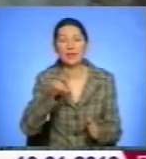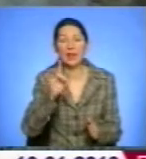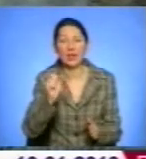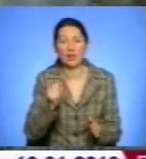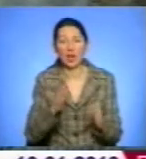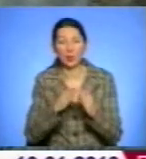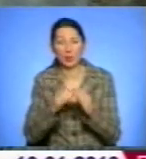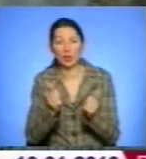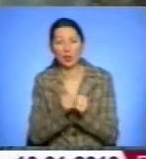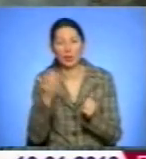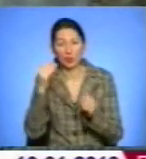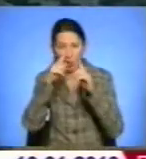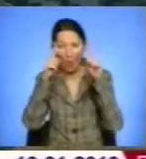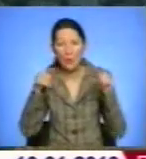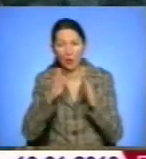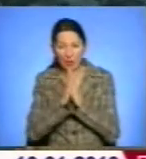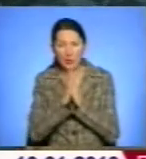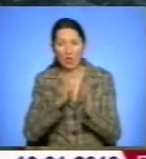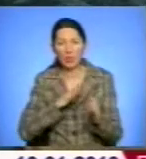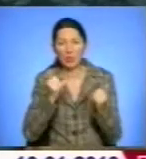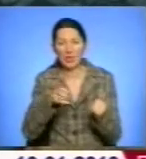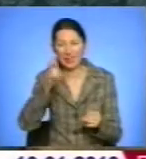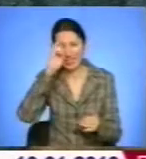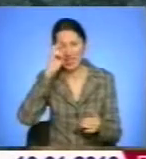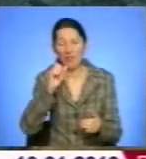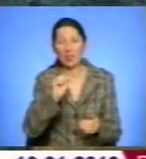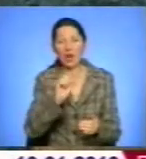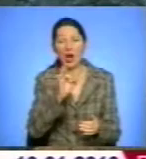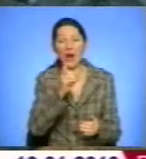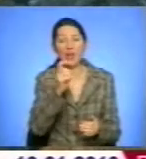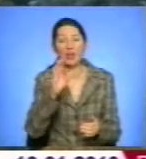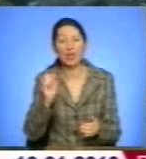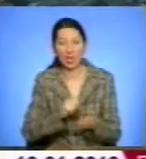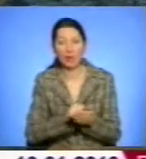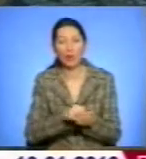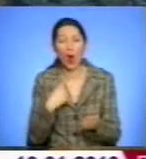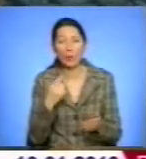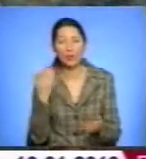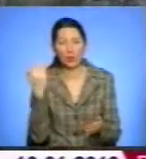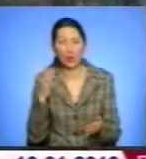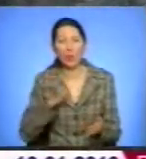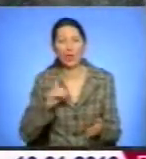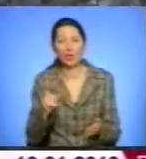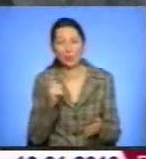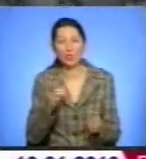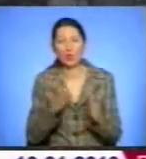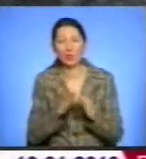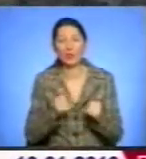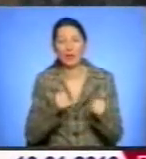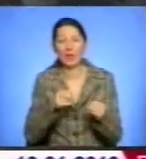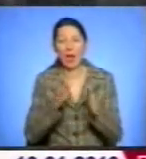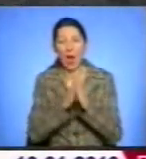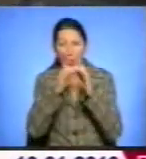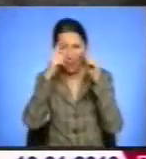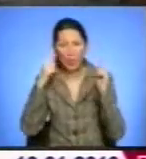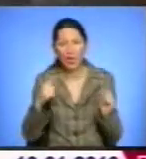колись монастир, а зараз Державний архів області, у минулому служили господарськими будівлями для монахів-домініканів. У